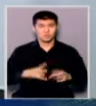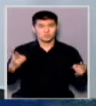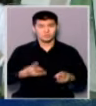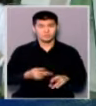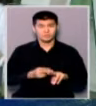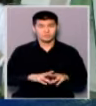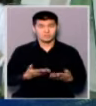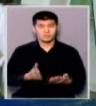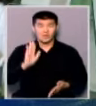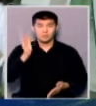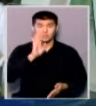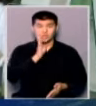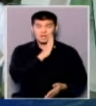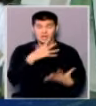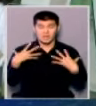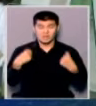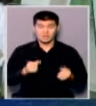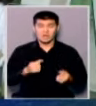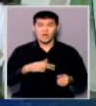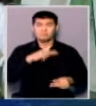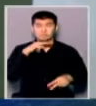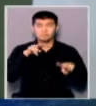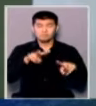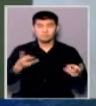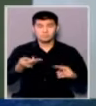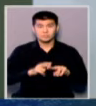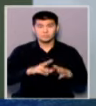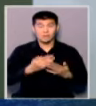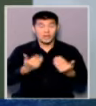күтіну керек. Болашақ аналар денсаулығына аса мән берген абзал,